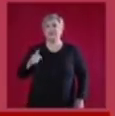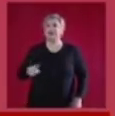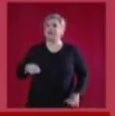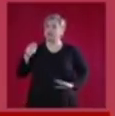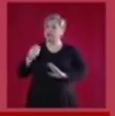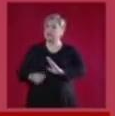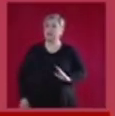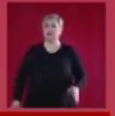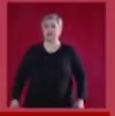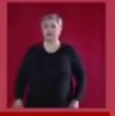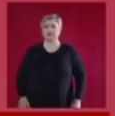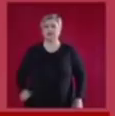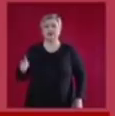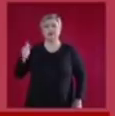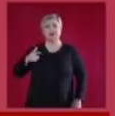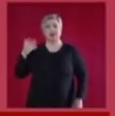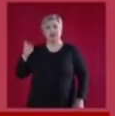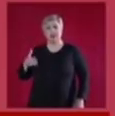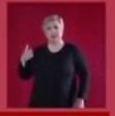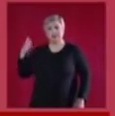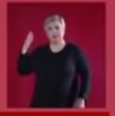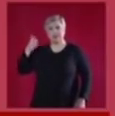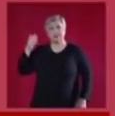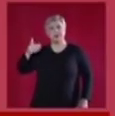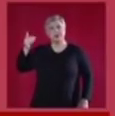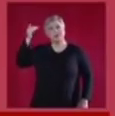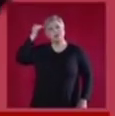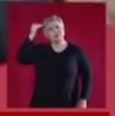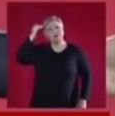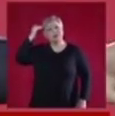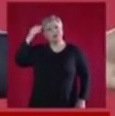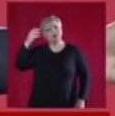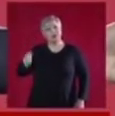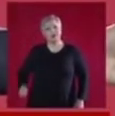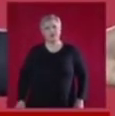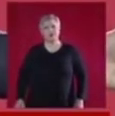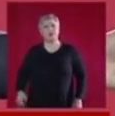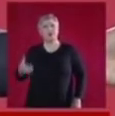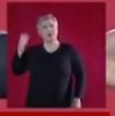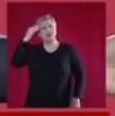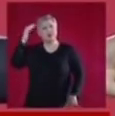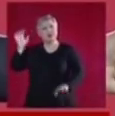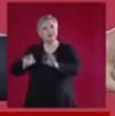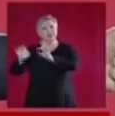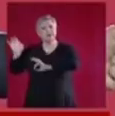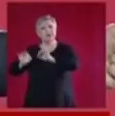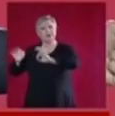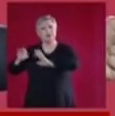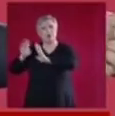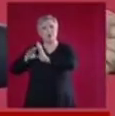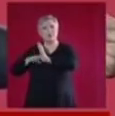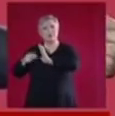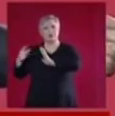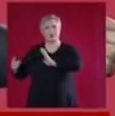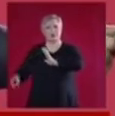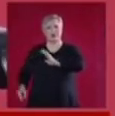ξεφεύγουν παντού αυτά που έχουν στο μυαλό τους αυτά που έχουν στα σχέδιά τους και στο πρόγραμμά τους αλλά